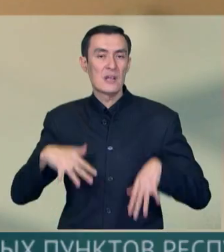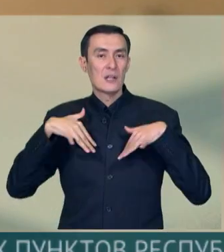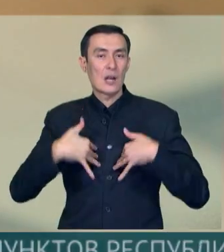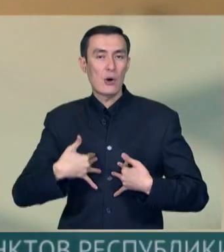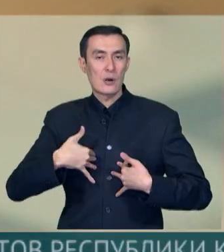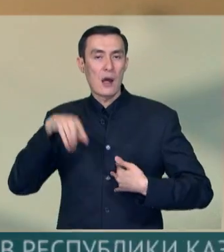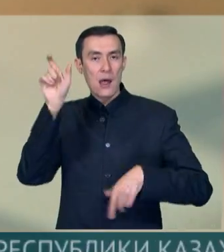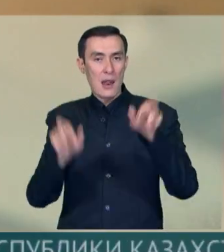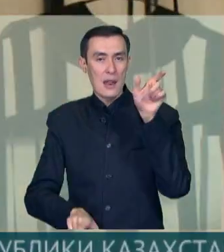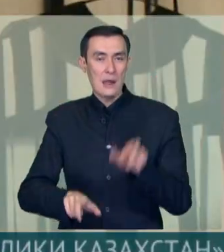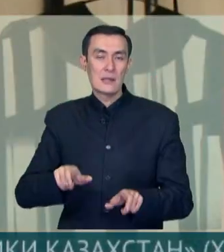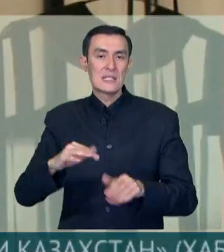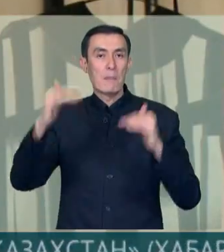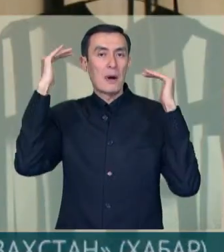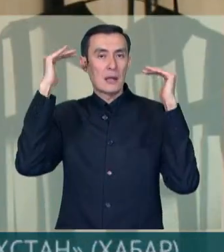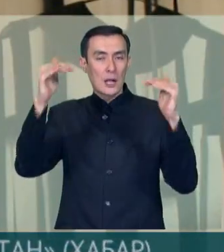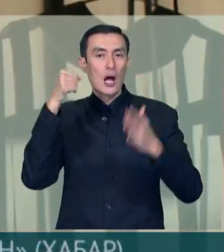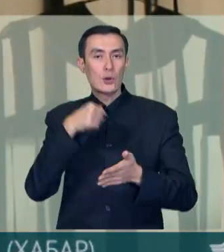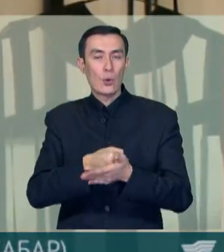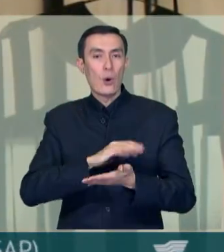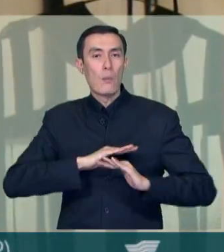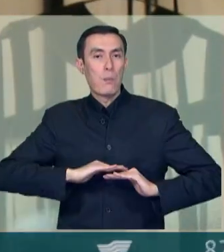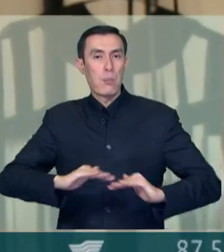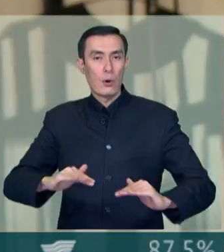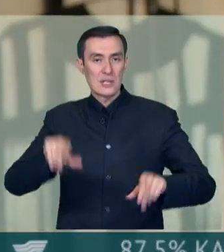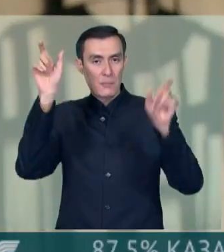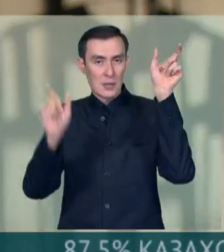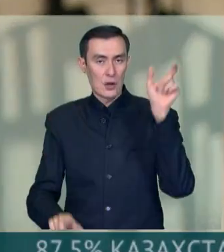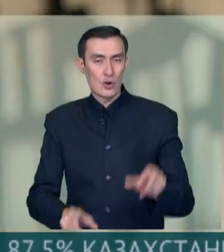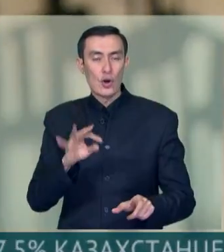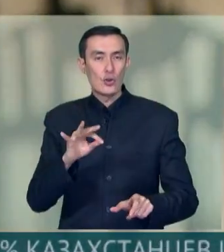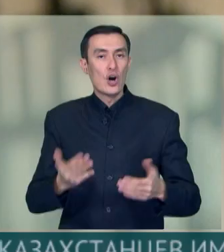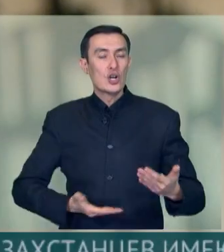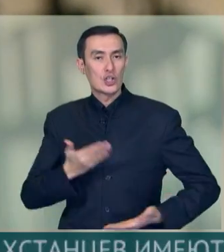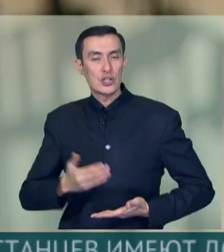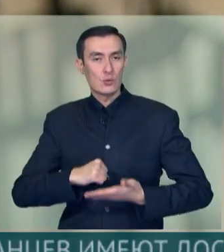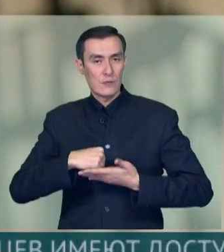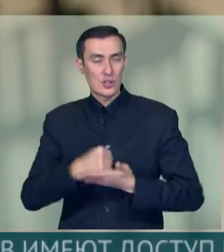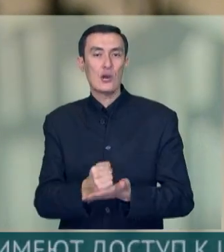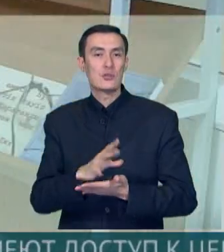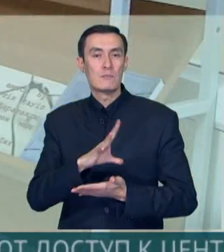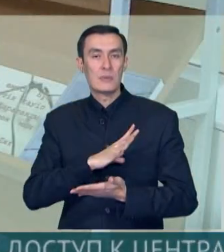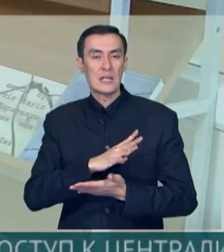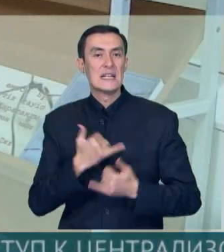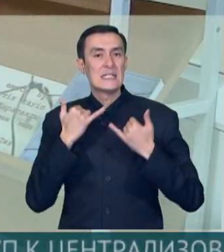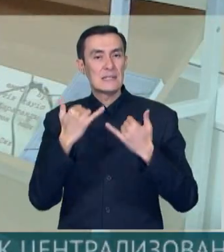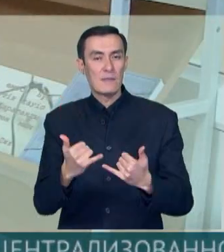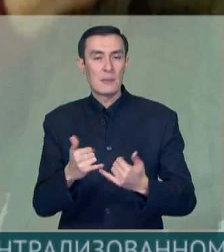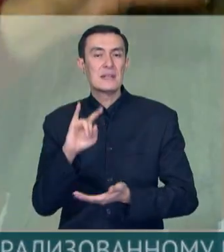лент, спадающих с потолка до пола. Но жизнеутверждающим символом стала детская